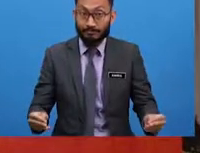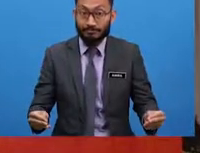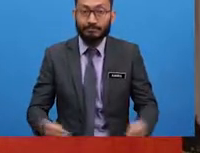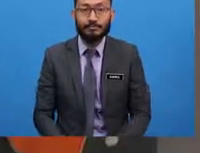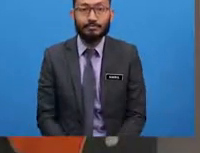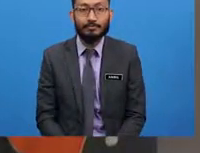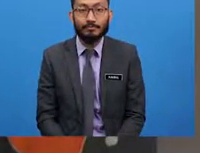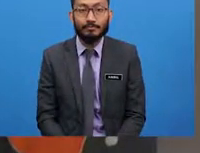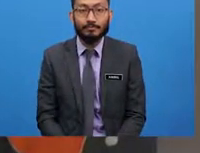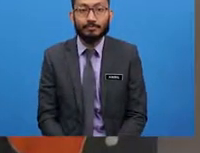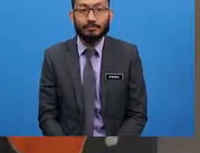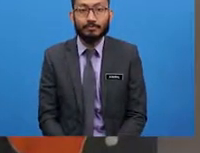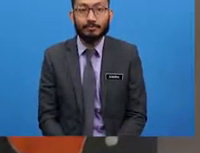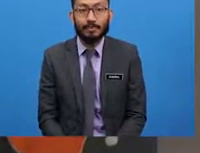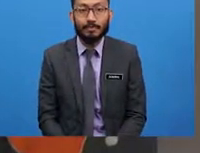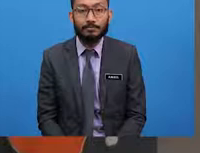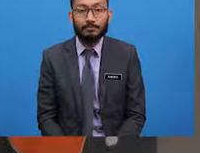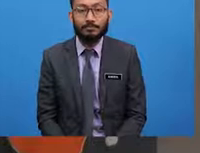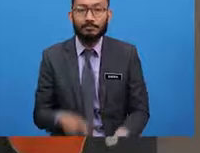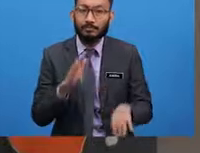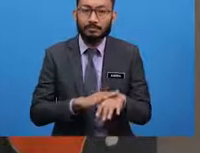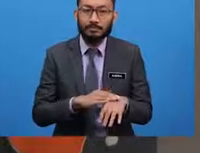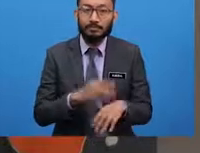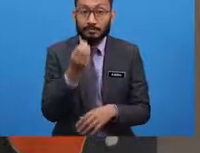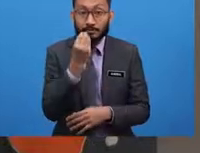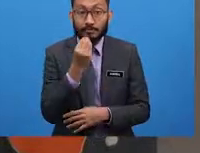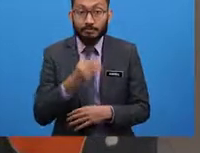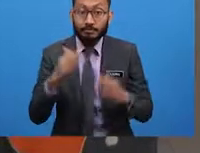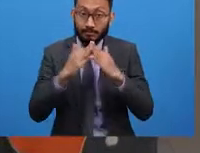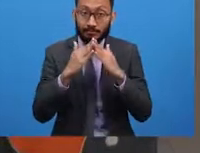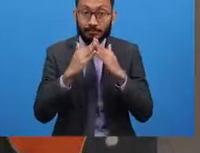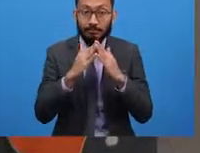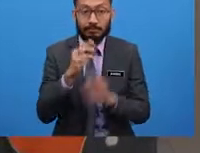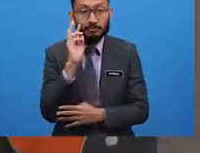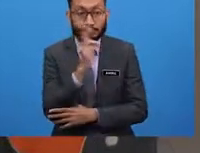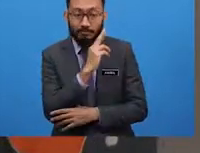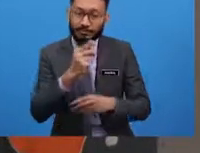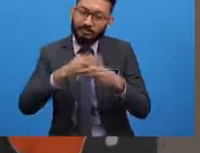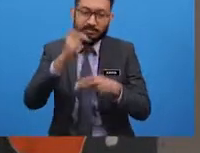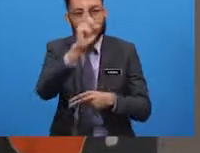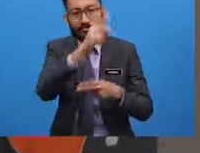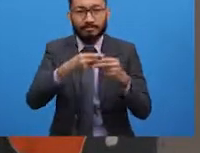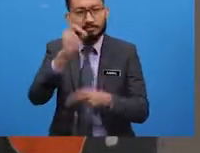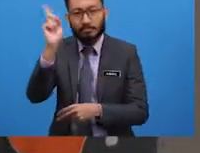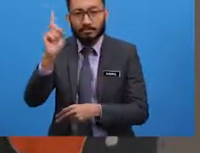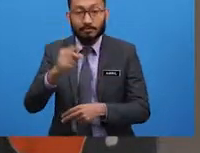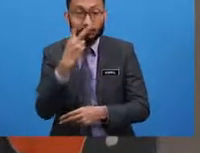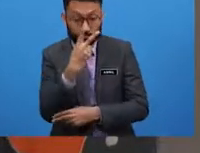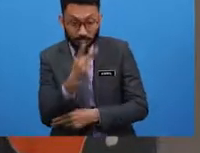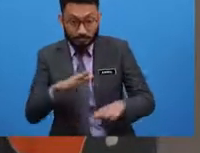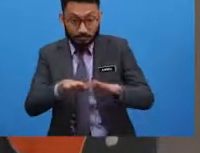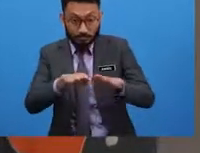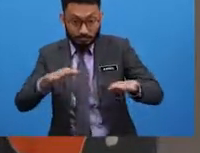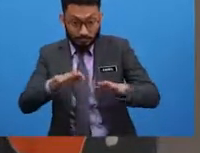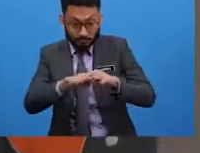makan. Ketika kamu makan di rumah, restoran atau hotel, pernahkah kamu lihat di bawah pinggan atau